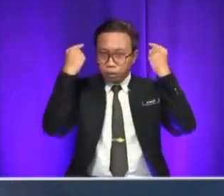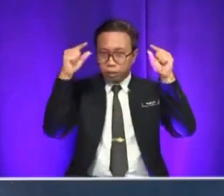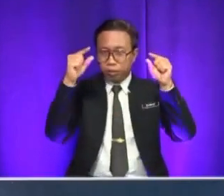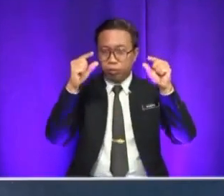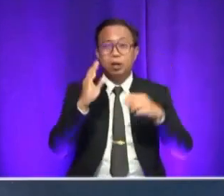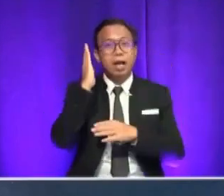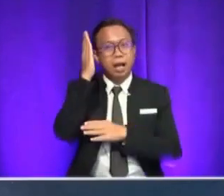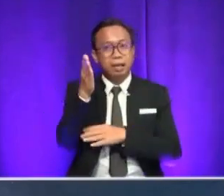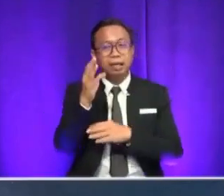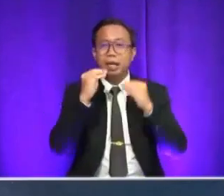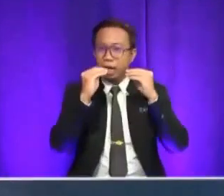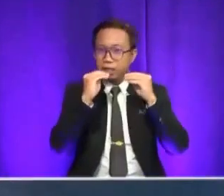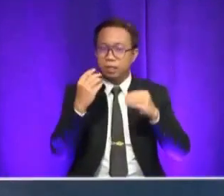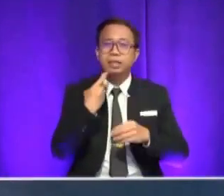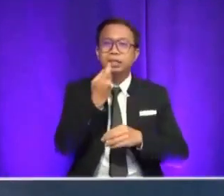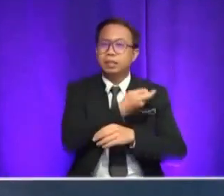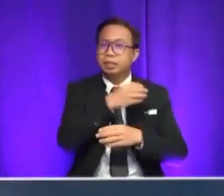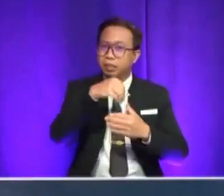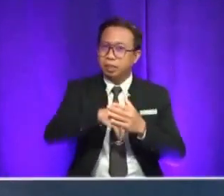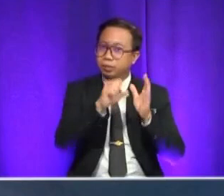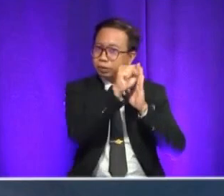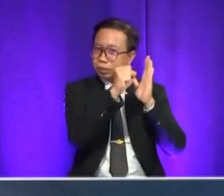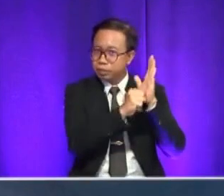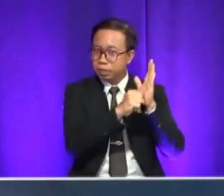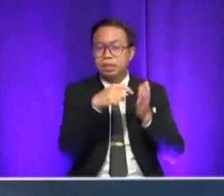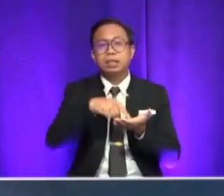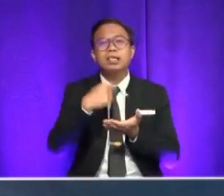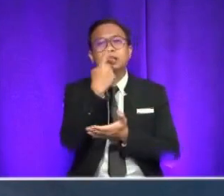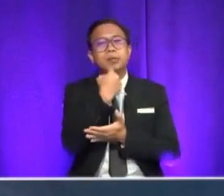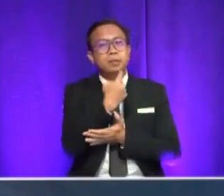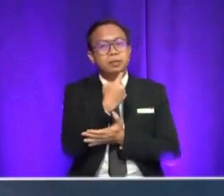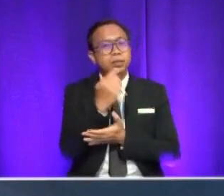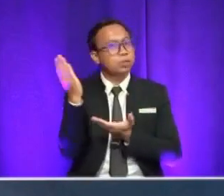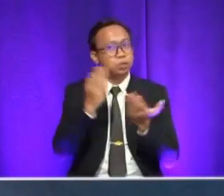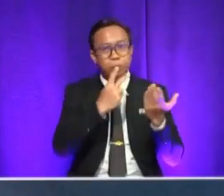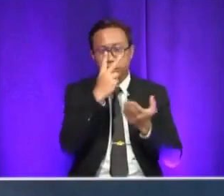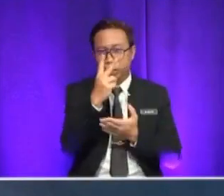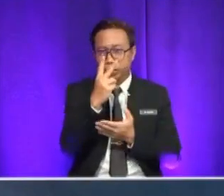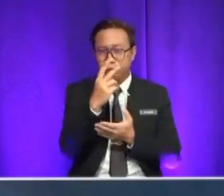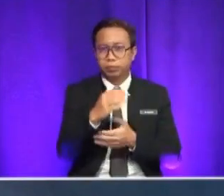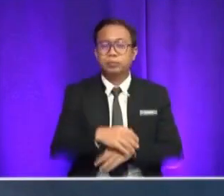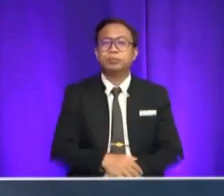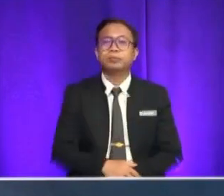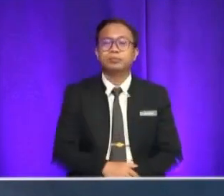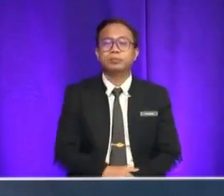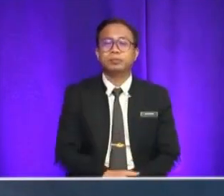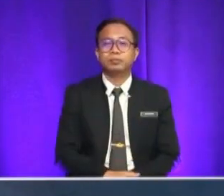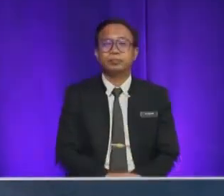yang akan mengajar kita dalam mata pelajaran ini. Siapakah beliau ini, nak tahu? Jom kita tengok profil guru hari ini. Let's